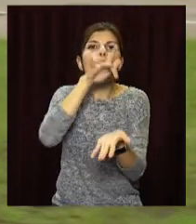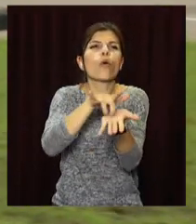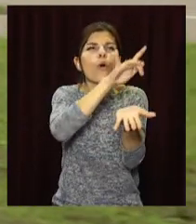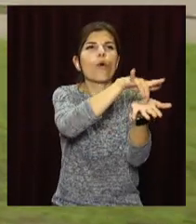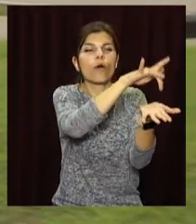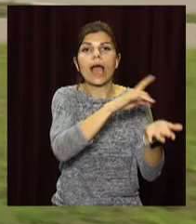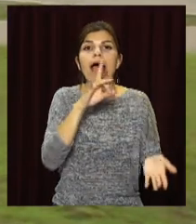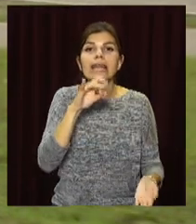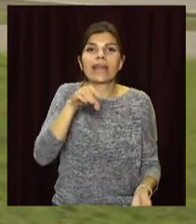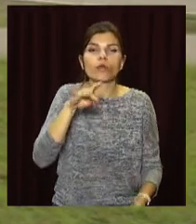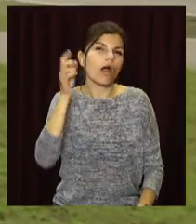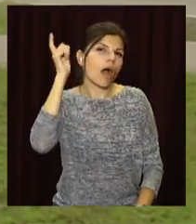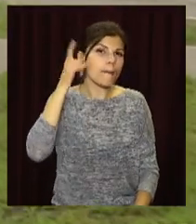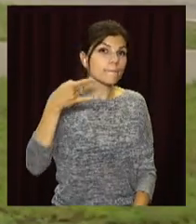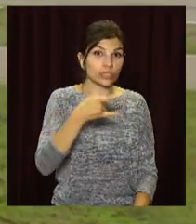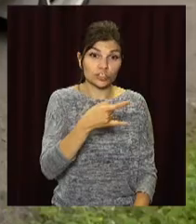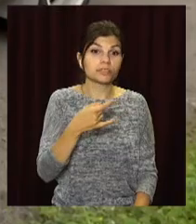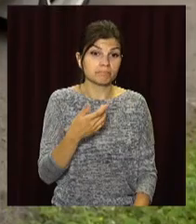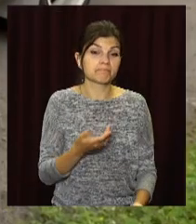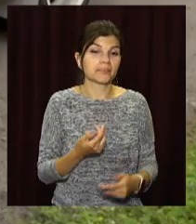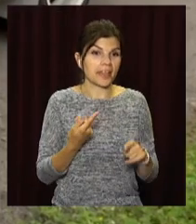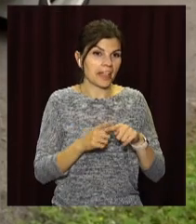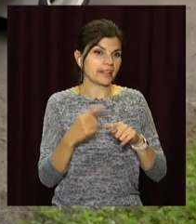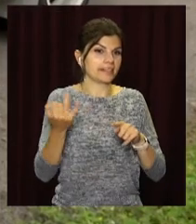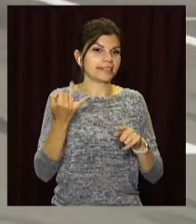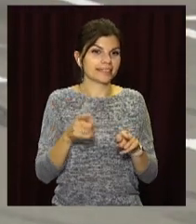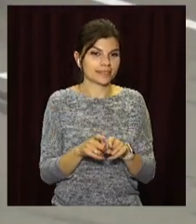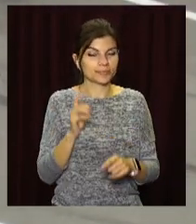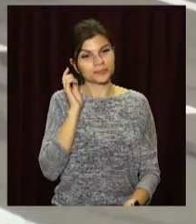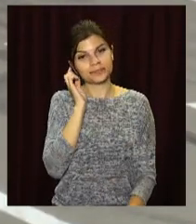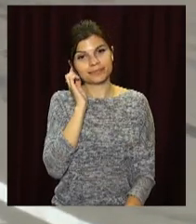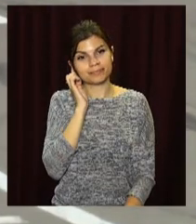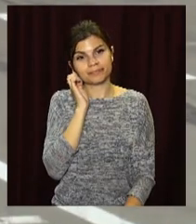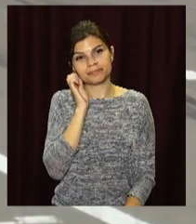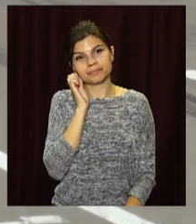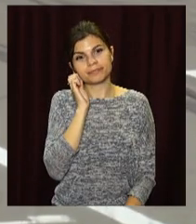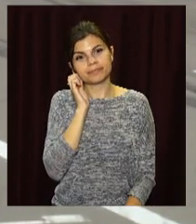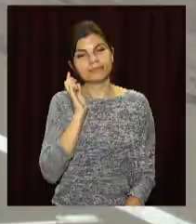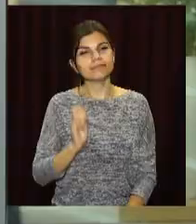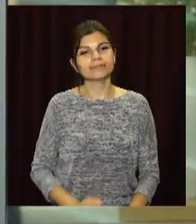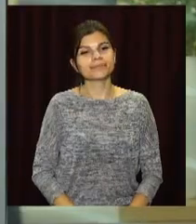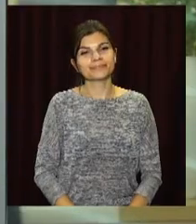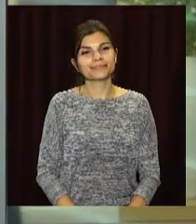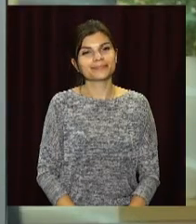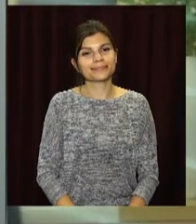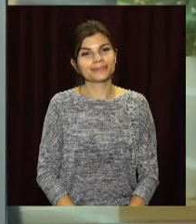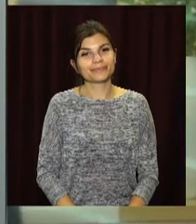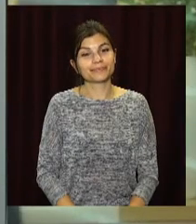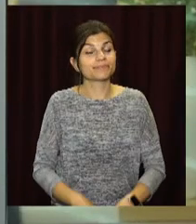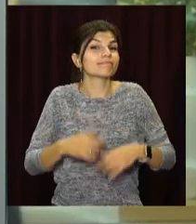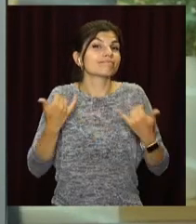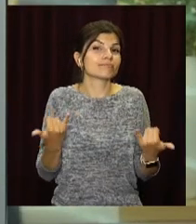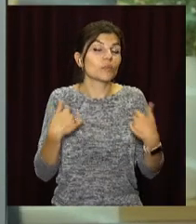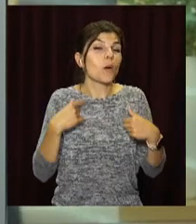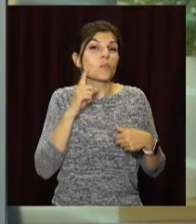ретро-авто долучитися до цього виду спорту. Анна Агієва, Роман Харченко, Open News, телеканал «Відкритий». На цьому у